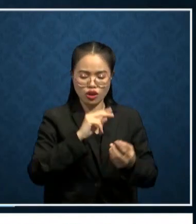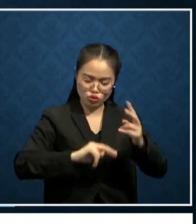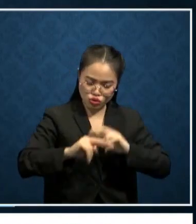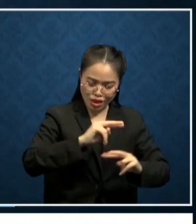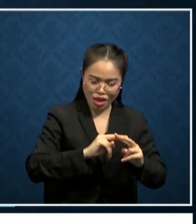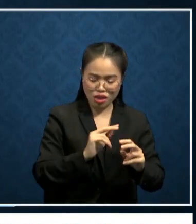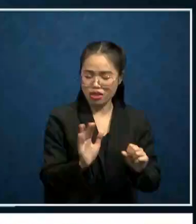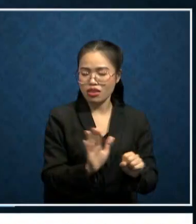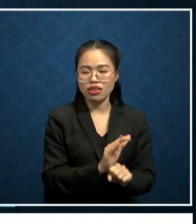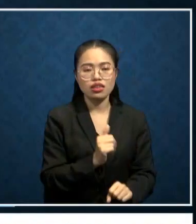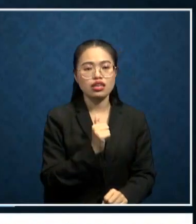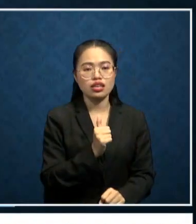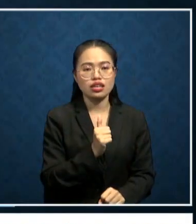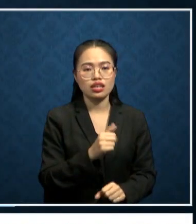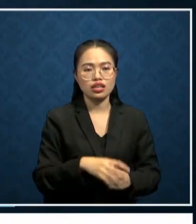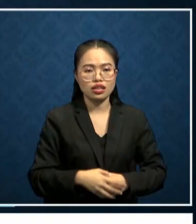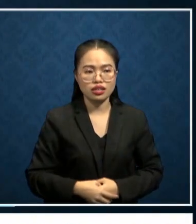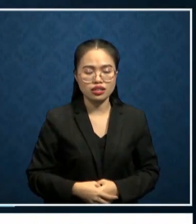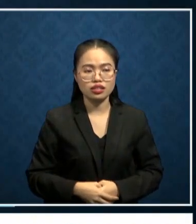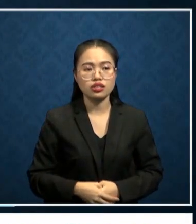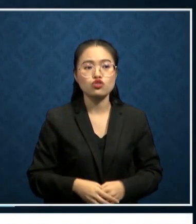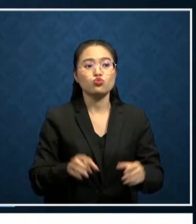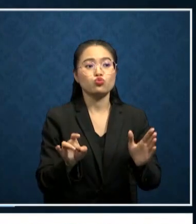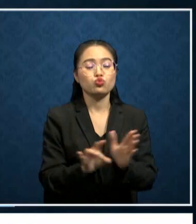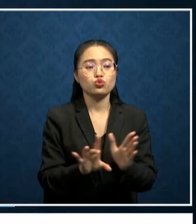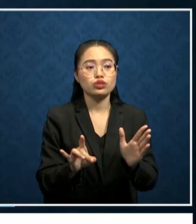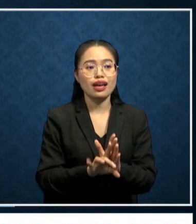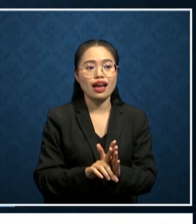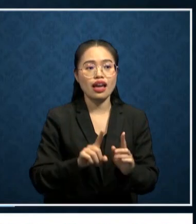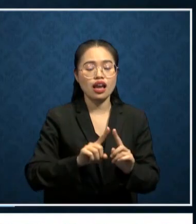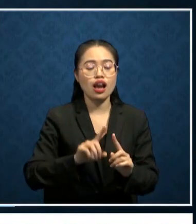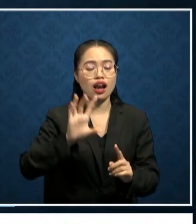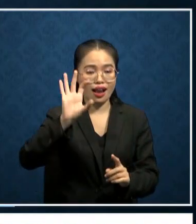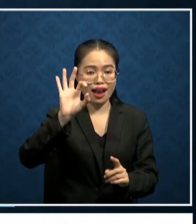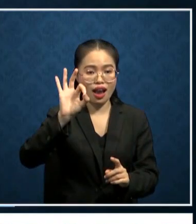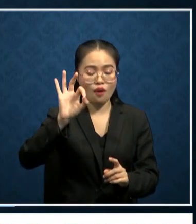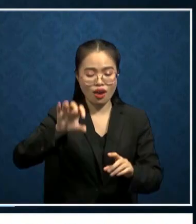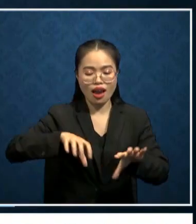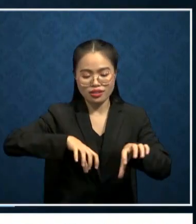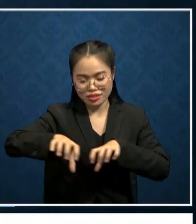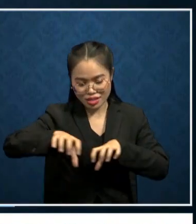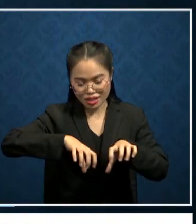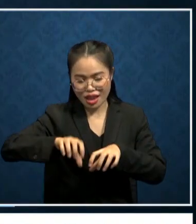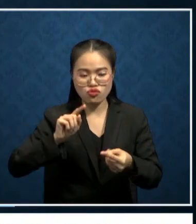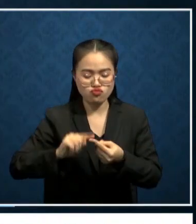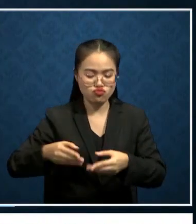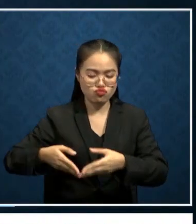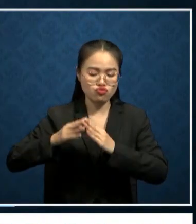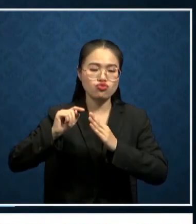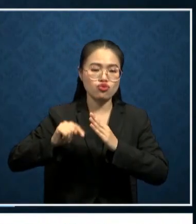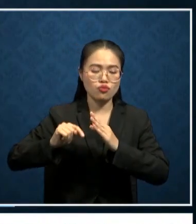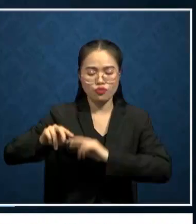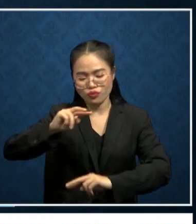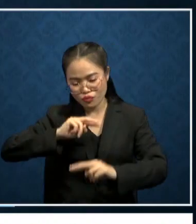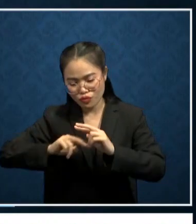ที่ดีวัตถุประสงค์สุดท้ายครับวัตถุประสงค์ที่ 9การบริหารจัดการองค์กรที่ทันสมัยมี